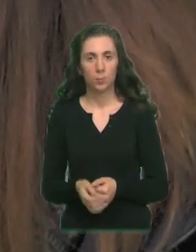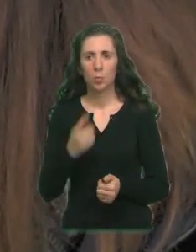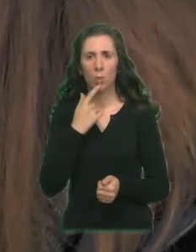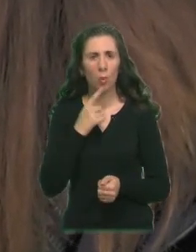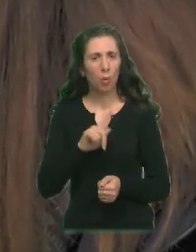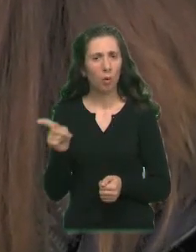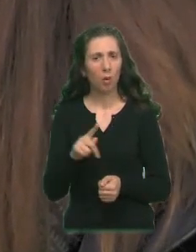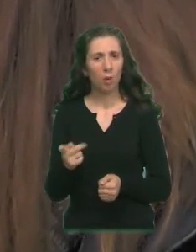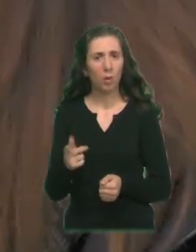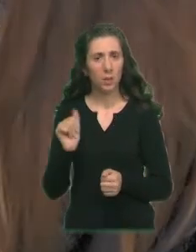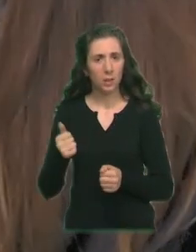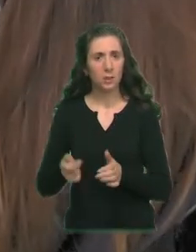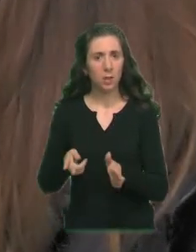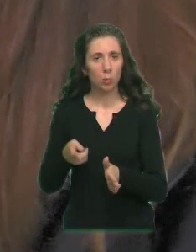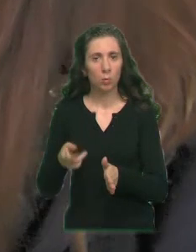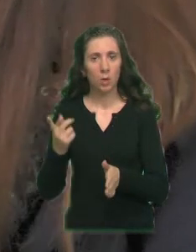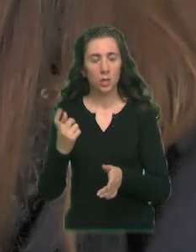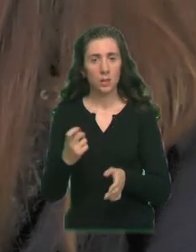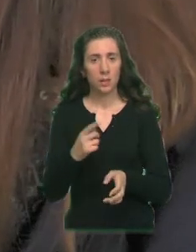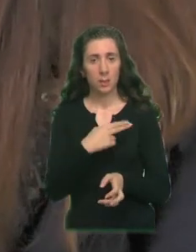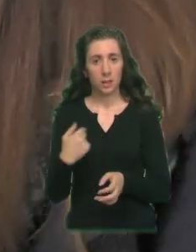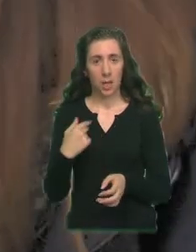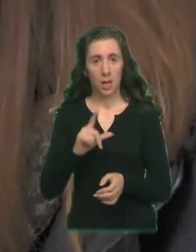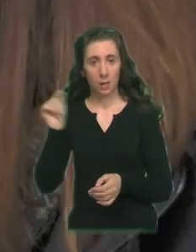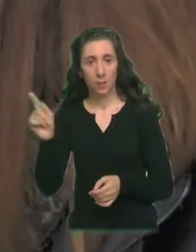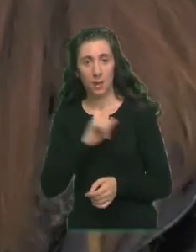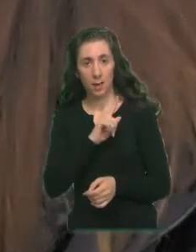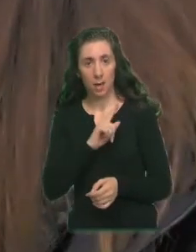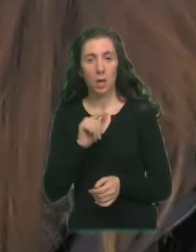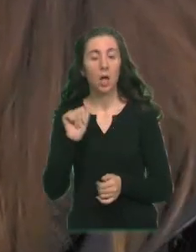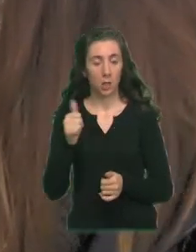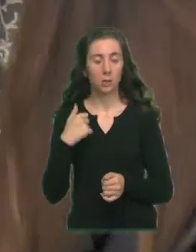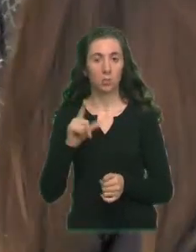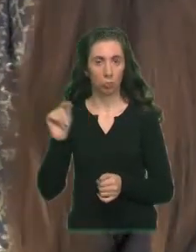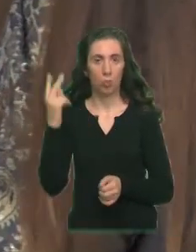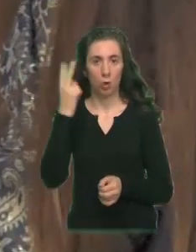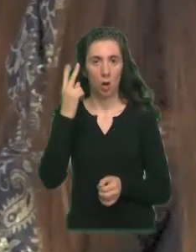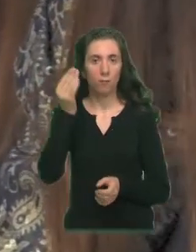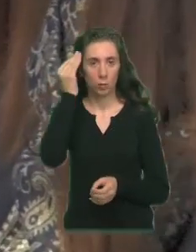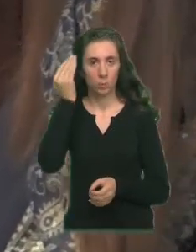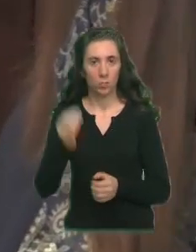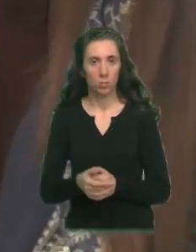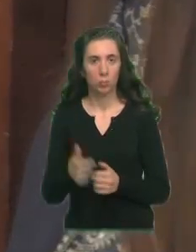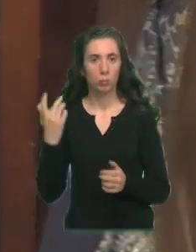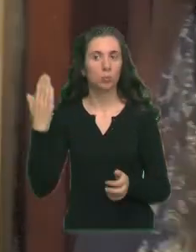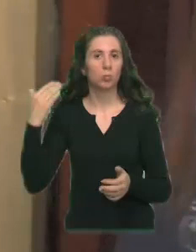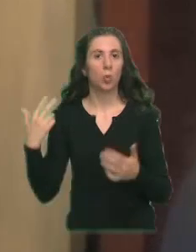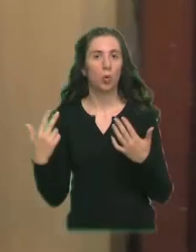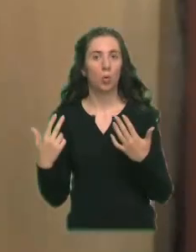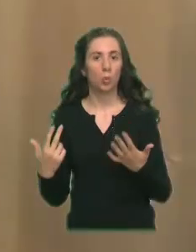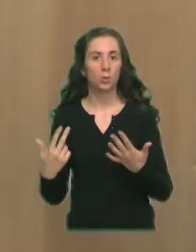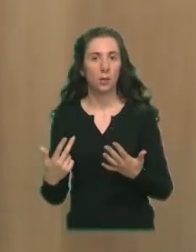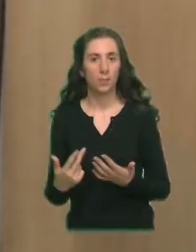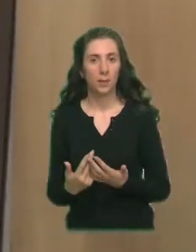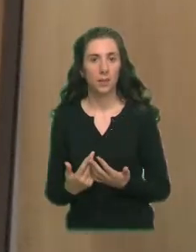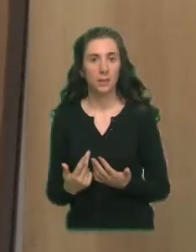Kojoj mislite? Jeste li već putovali iz Zagreba do Rijeke pa ste zapamtili? Da, jesam, naravno. A još 80. mogu